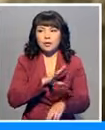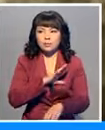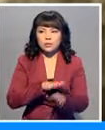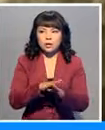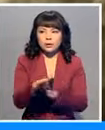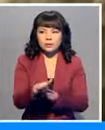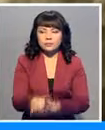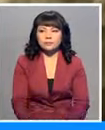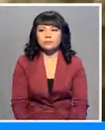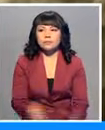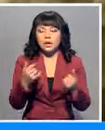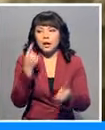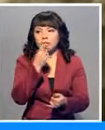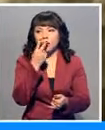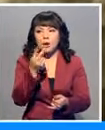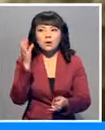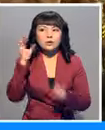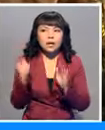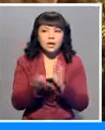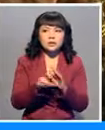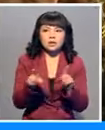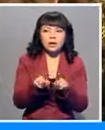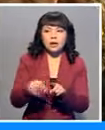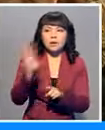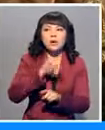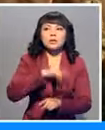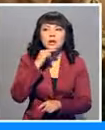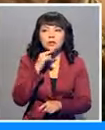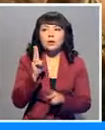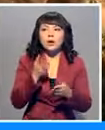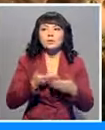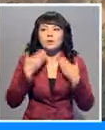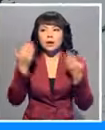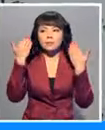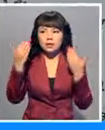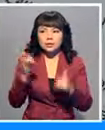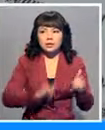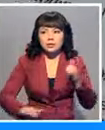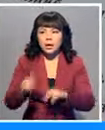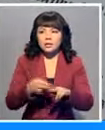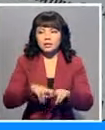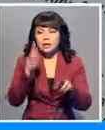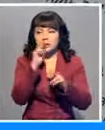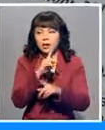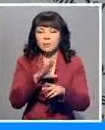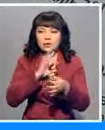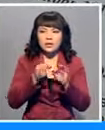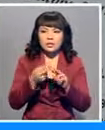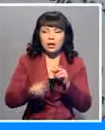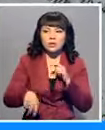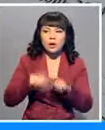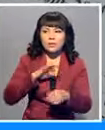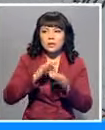болатын. Мұны көз көріп құлақ естігенімен тұрғындар бүлінген үйдің өтеуін кімнен сұрарын білмейді ал. Шала пұла болса да іс бітті,